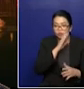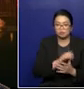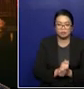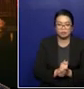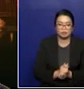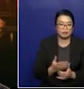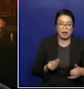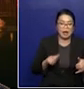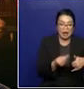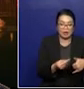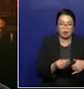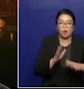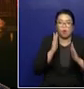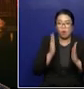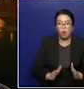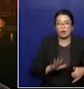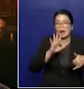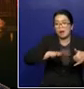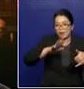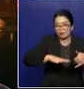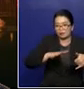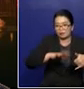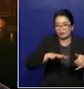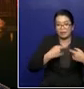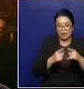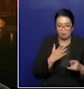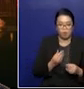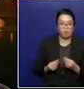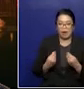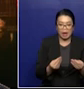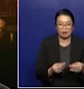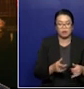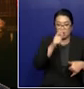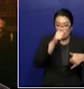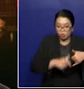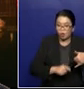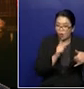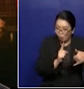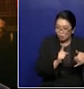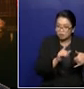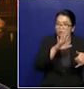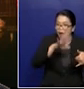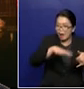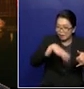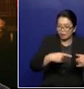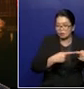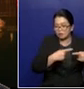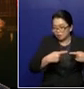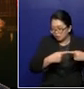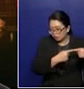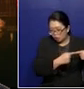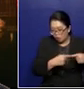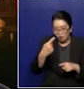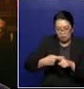ผมให้คนละ 5,000 เหมือนที่ท่านให้ฮะแต่ 5,000 บาทต่อคนต่อเดือนและให้ต่อเนื่องไม่หยุ